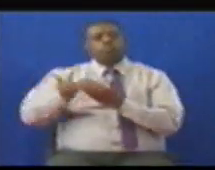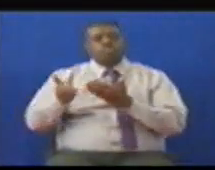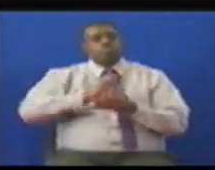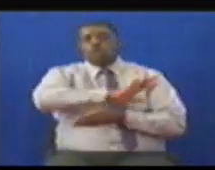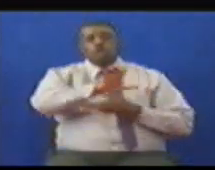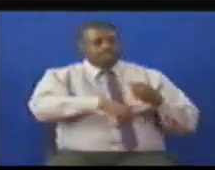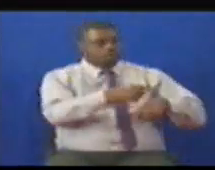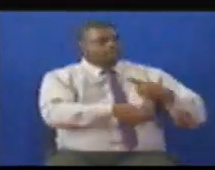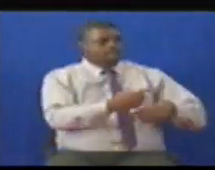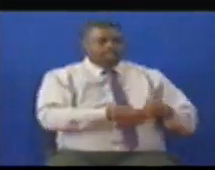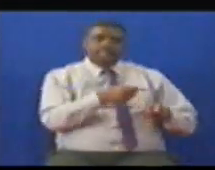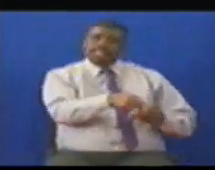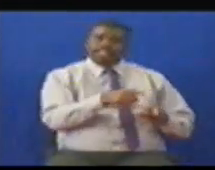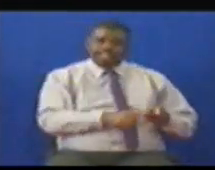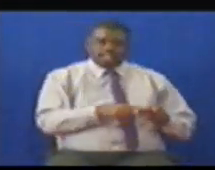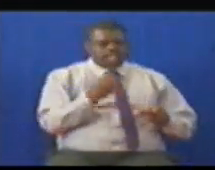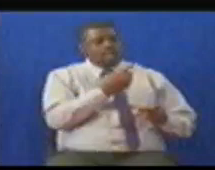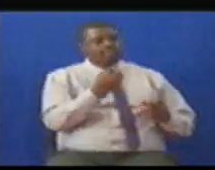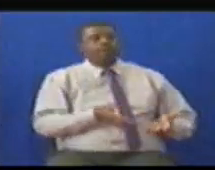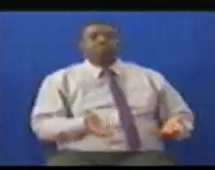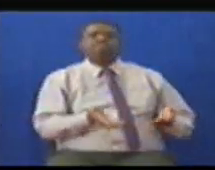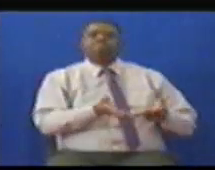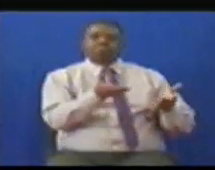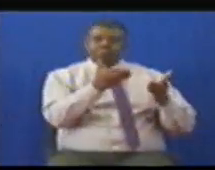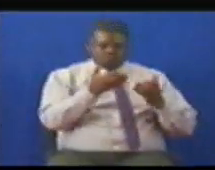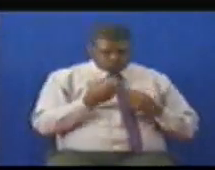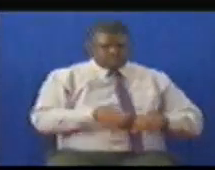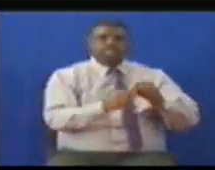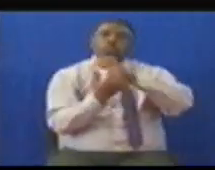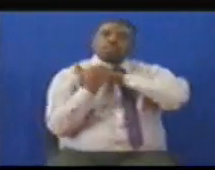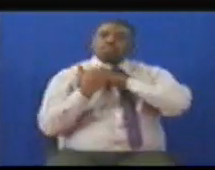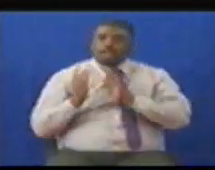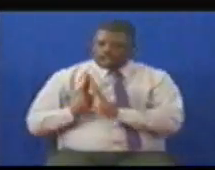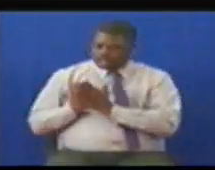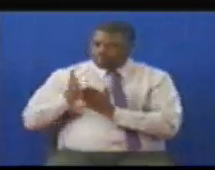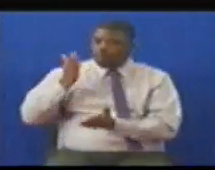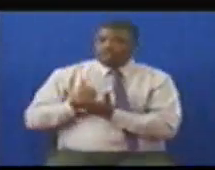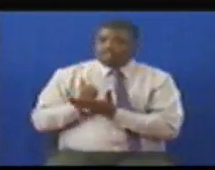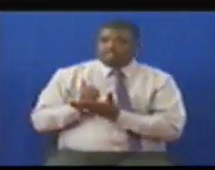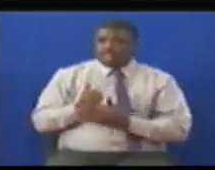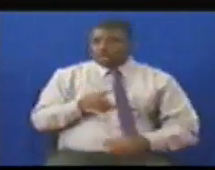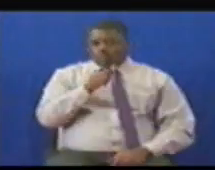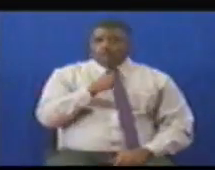ili tuendeleze gurudumu la ujenzi wa taifa letu kwa kutimiza wajibu wetu wa kikatiba wa kuwakilisha wananchi na kusimamia serikali.